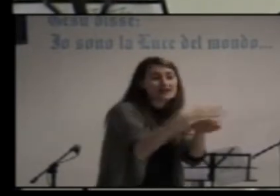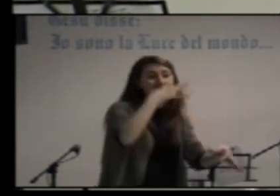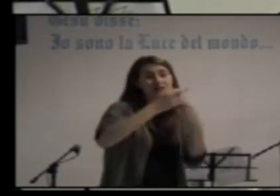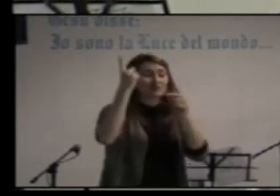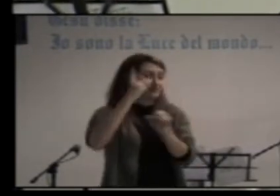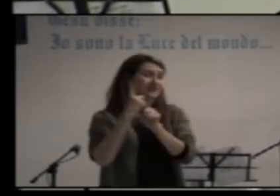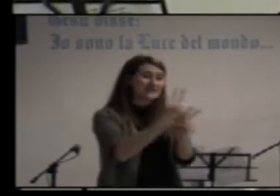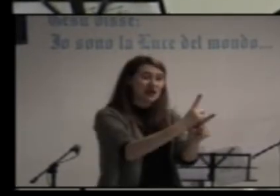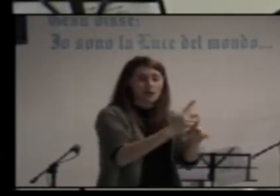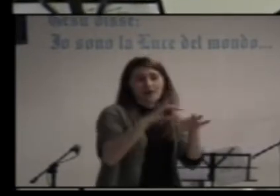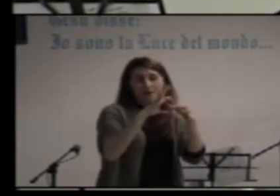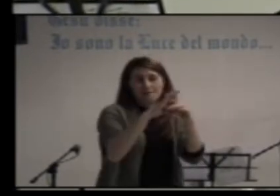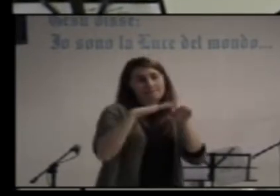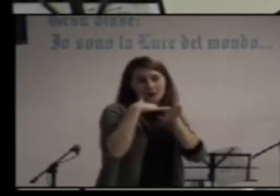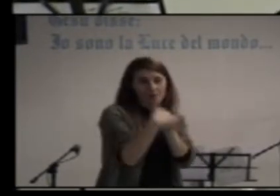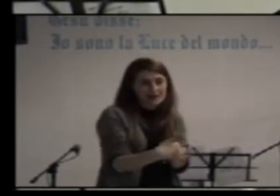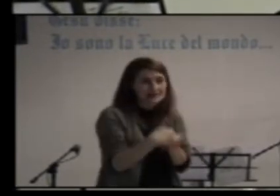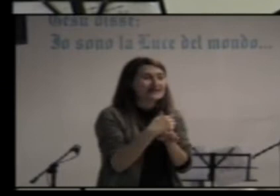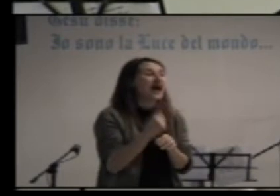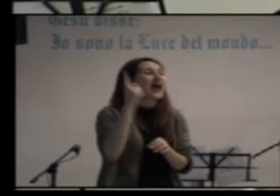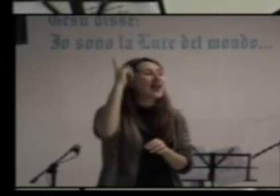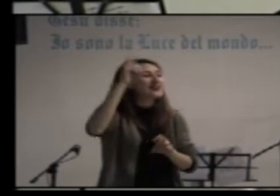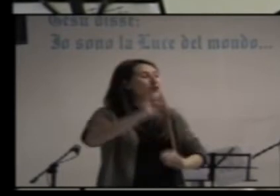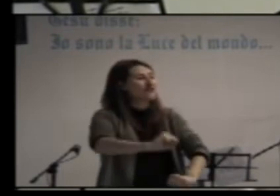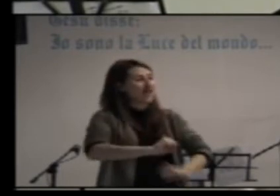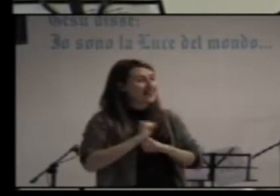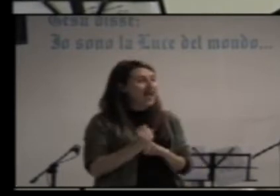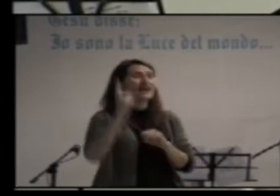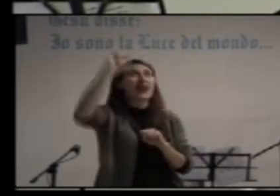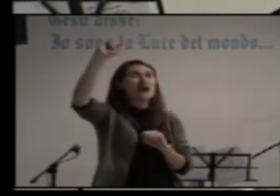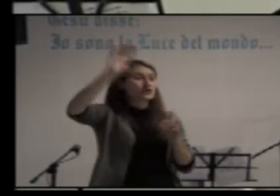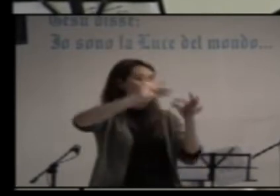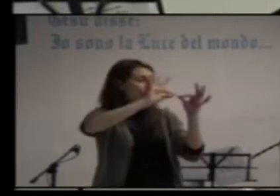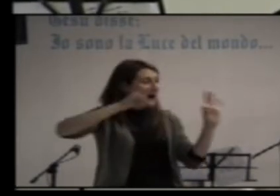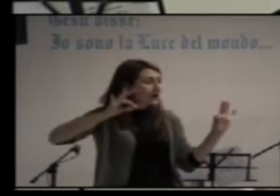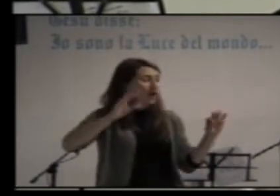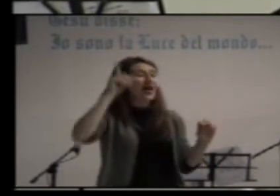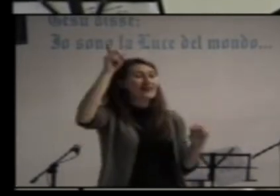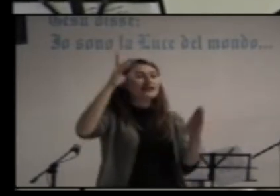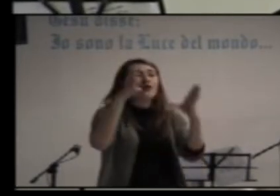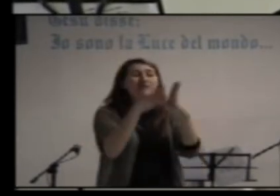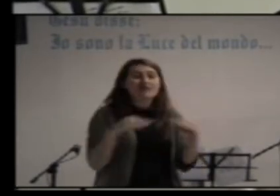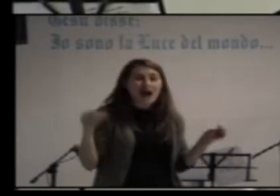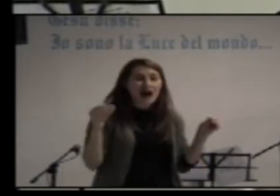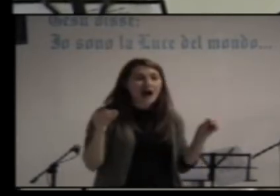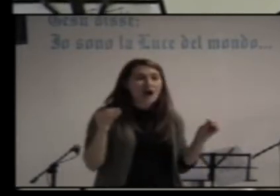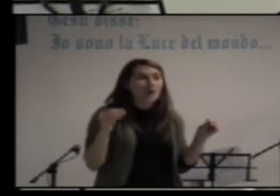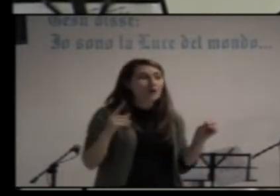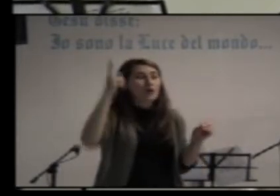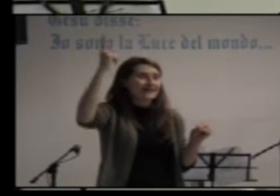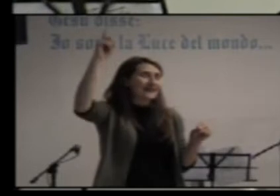Dio è un Dio del patto, è un Dio fedele alla sua parola e alle sue promesse. Lui fa quello che